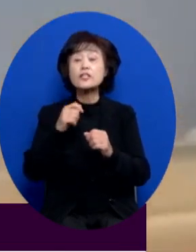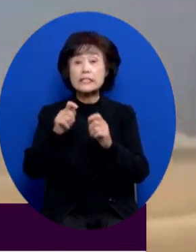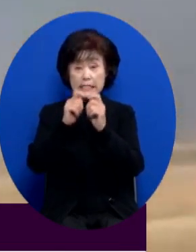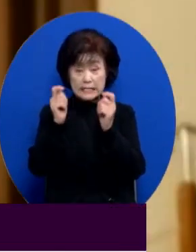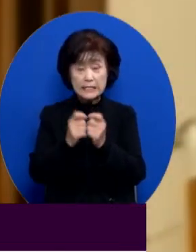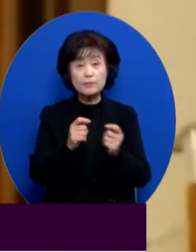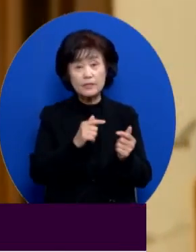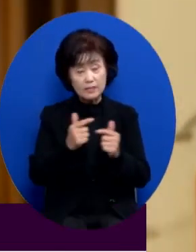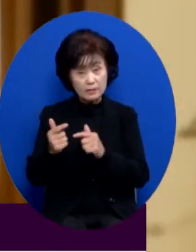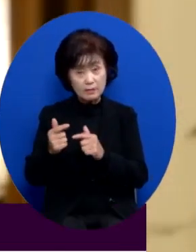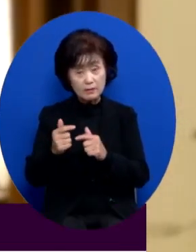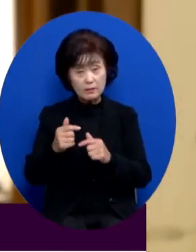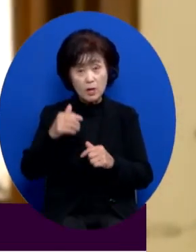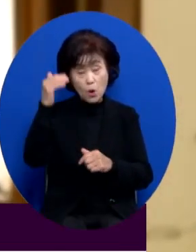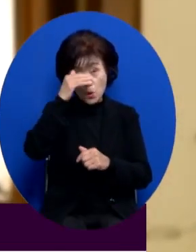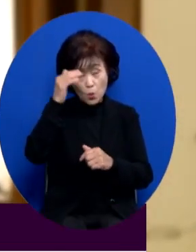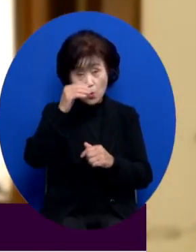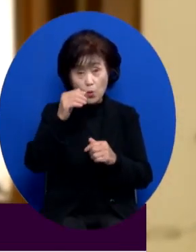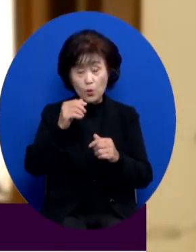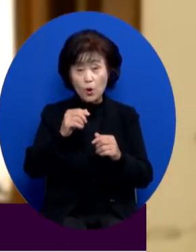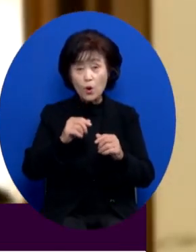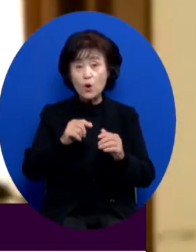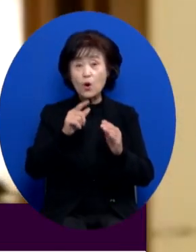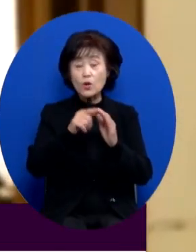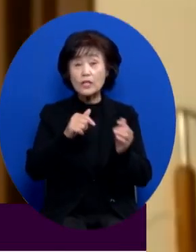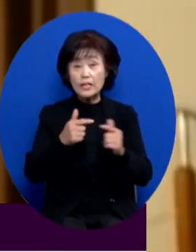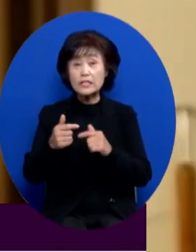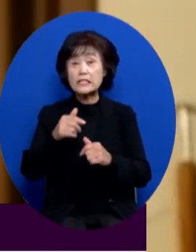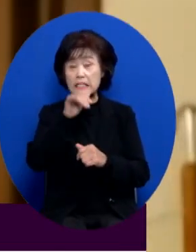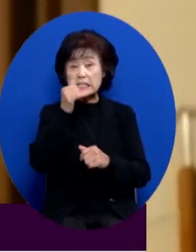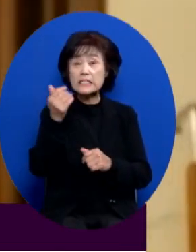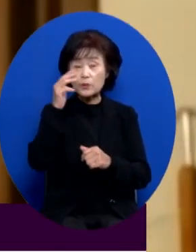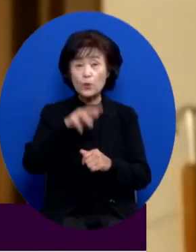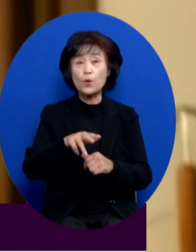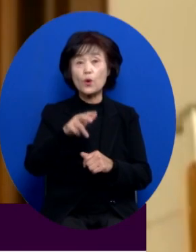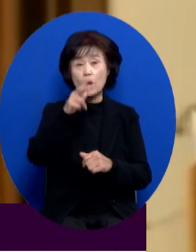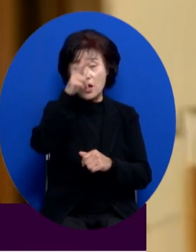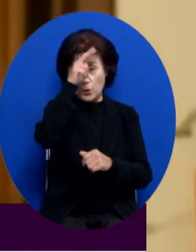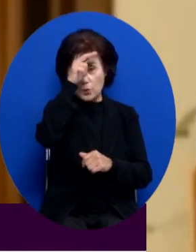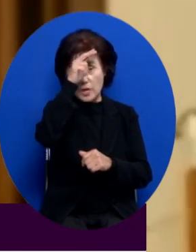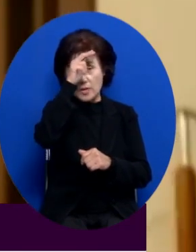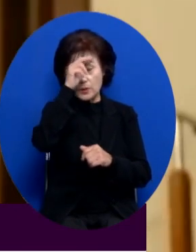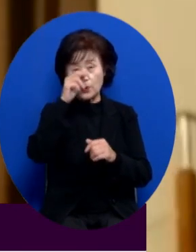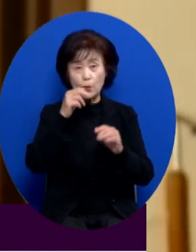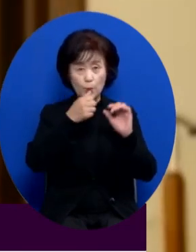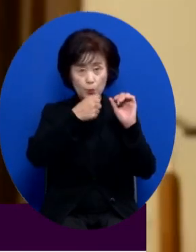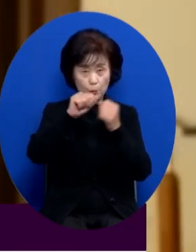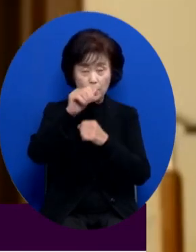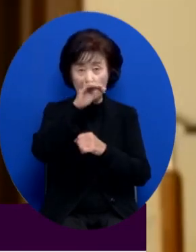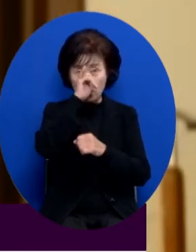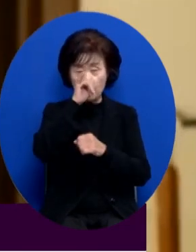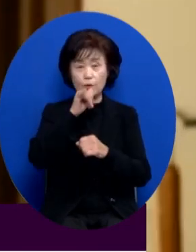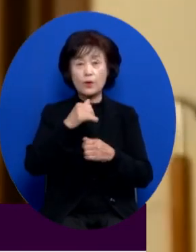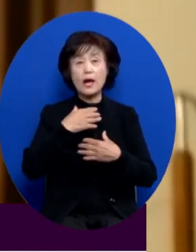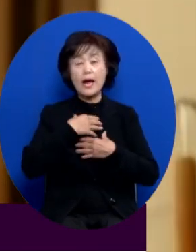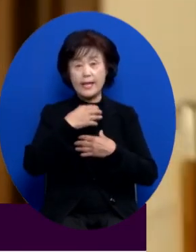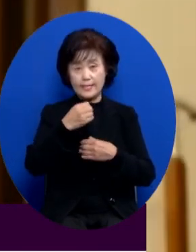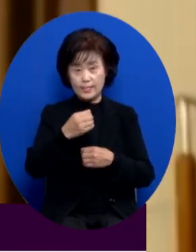남았어도 요르단과 이집트로 빠져나왔고요. 안전하게 지금 안전조치를 다들 취하고 있는 상태입니다.